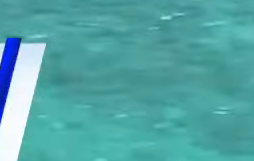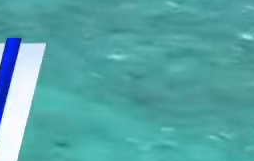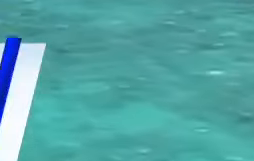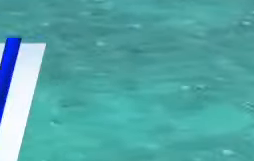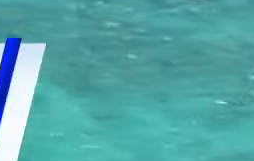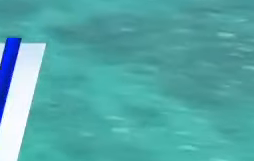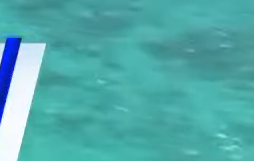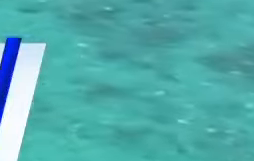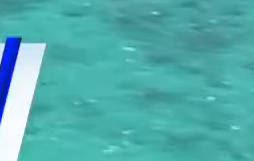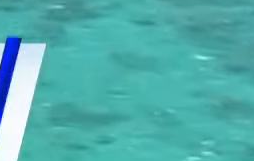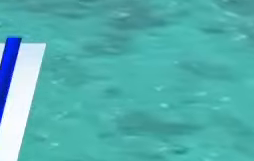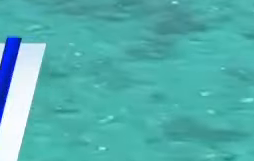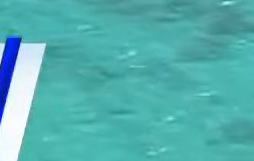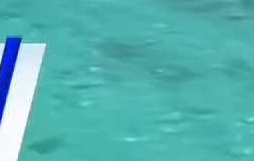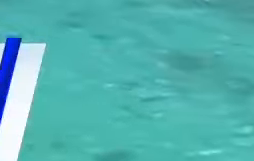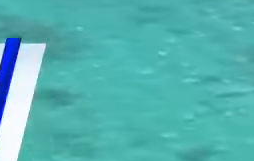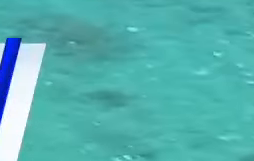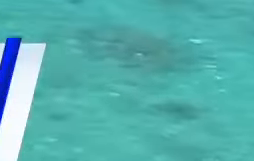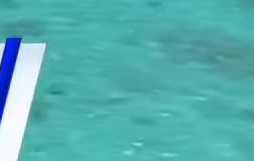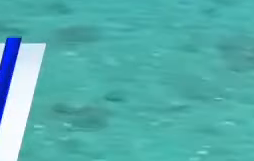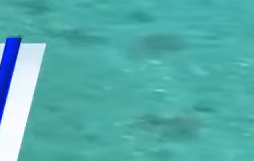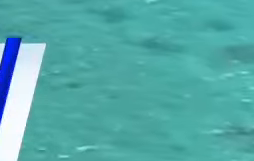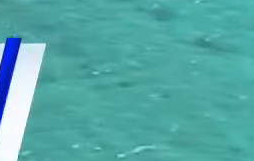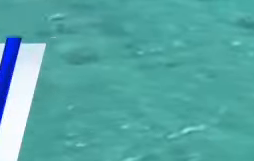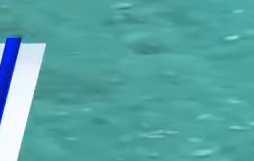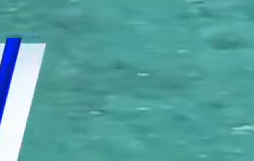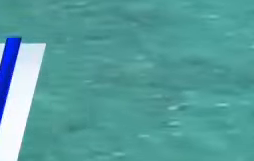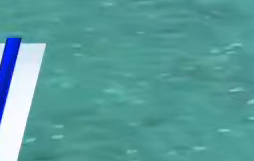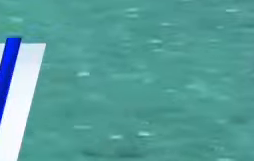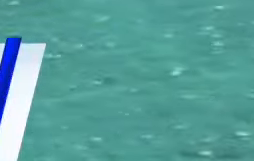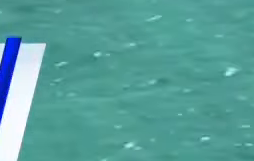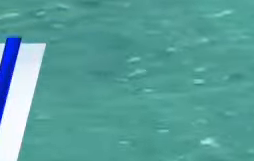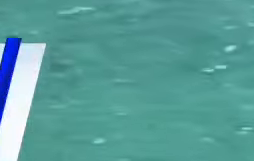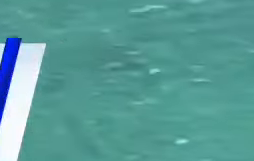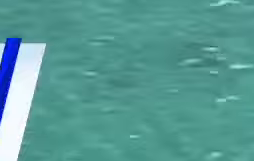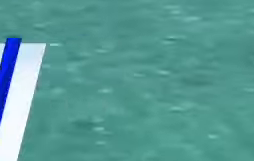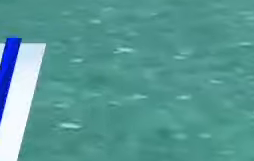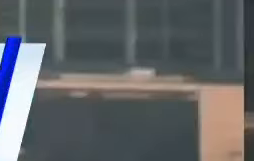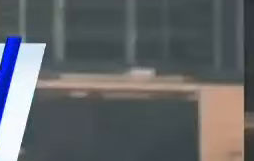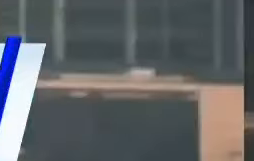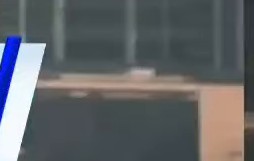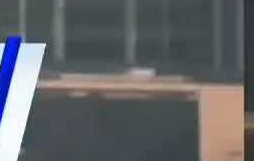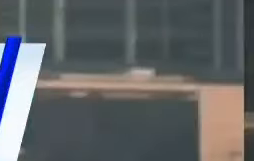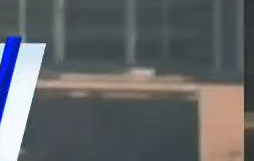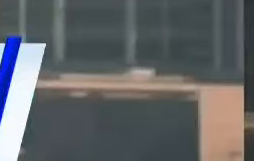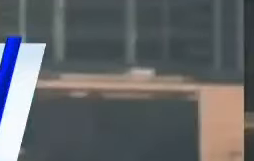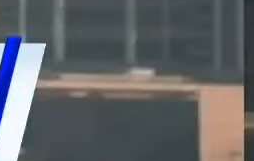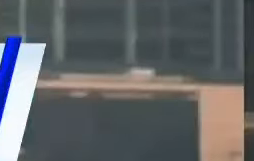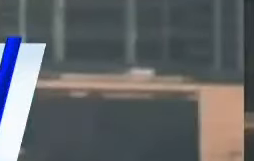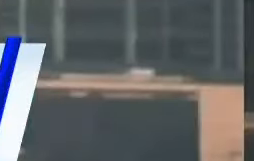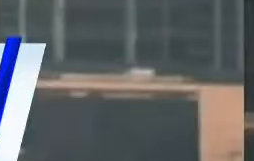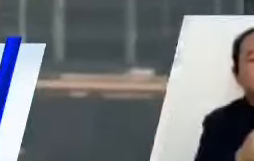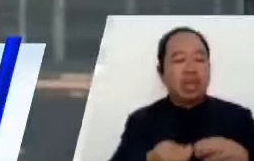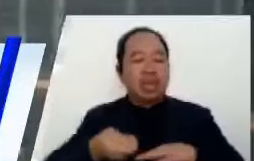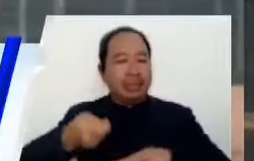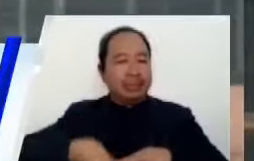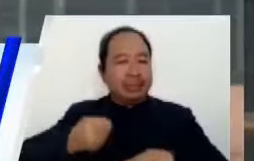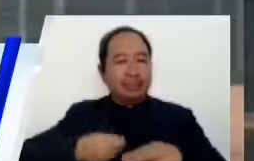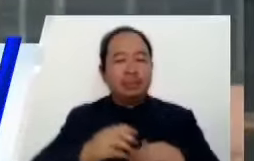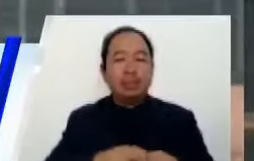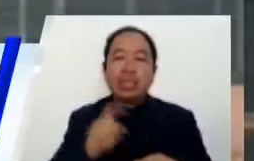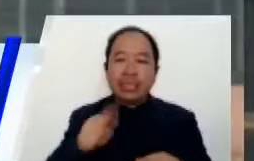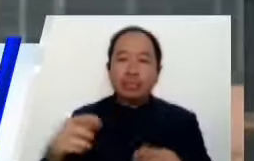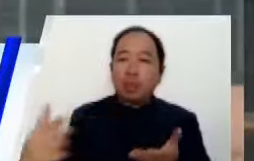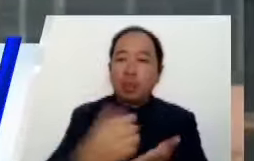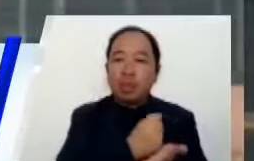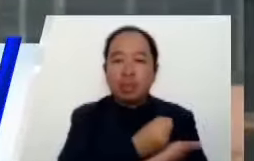Justice at Office of the Solicitor General na siyang gumagawa ng hakbang sa pagsasampa ng kaso. We have to have the solid evidence to prove we cannot